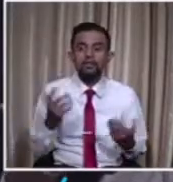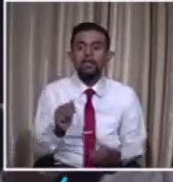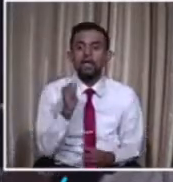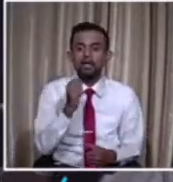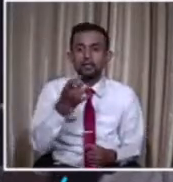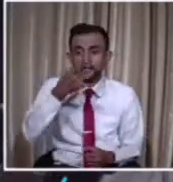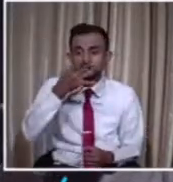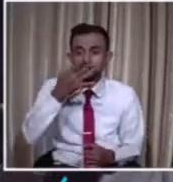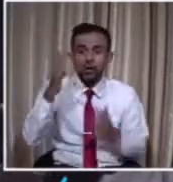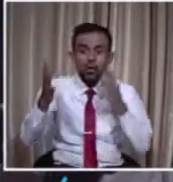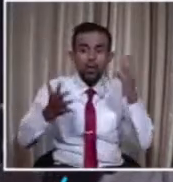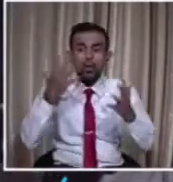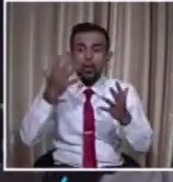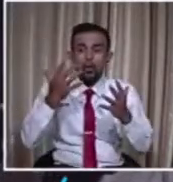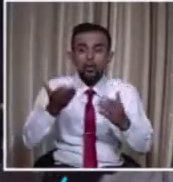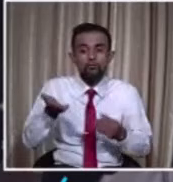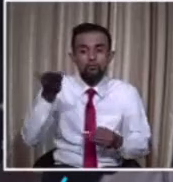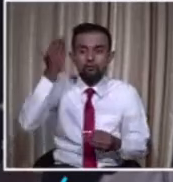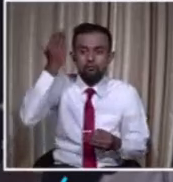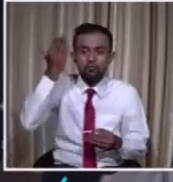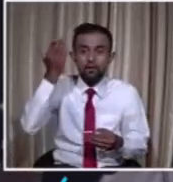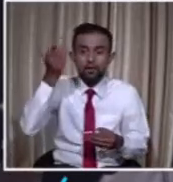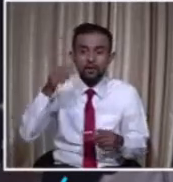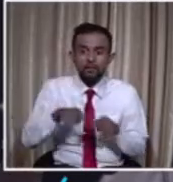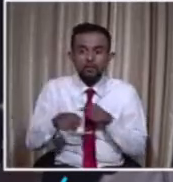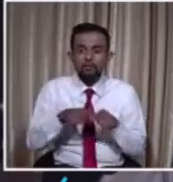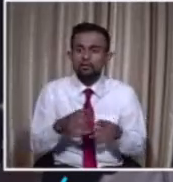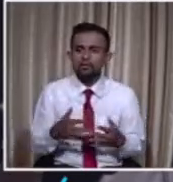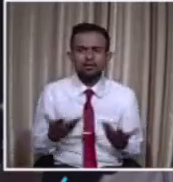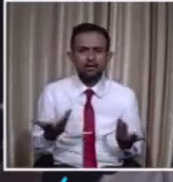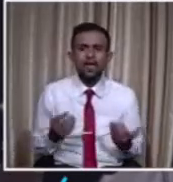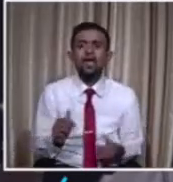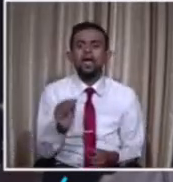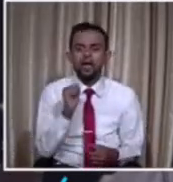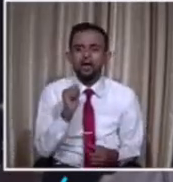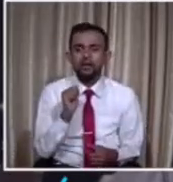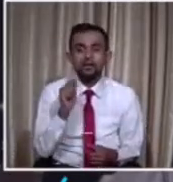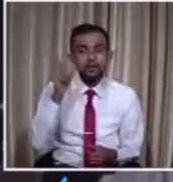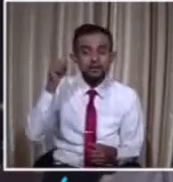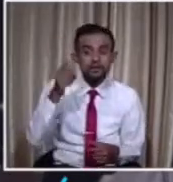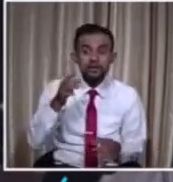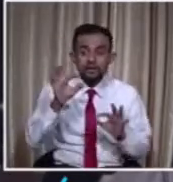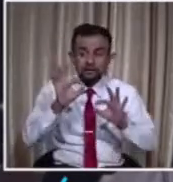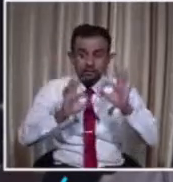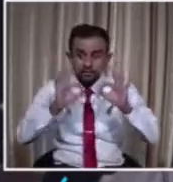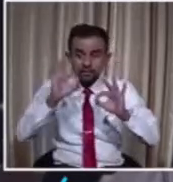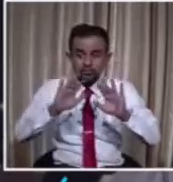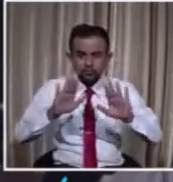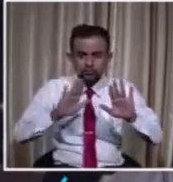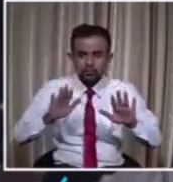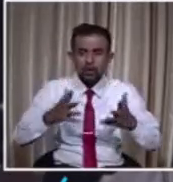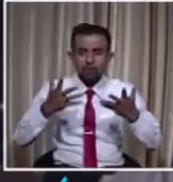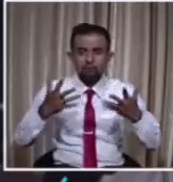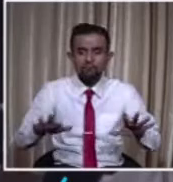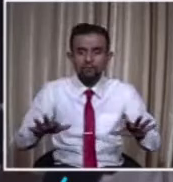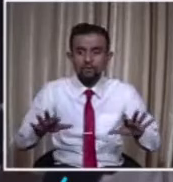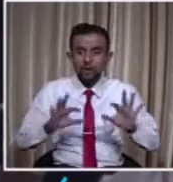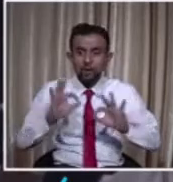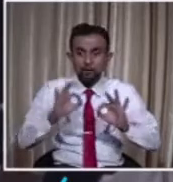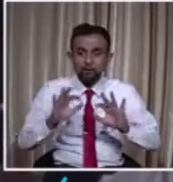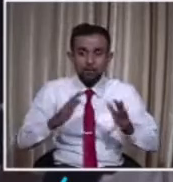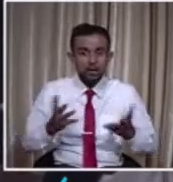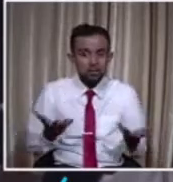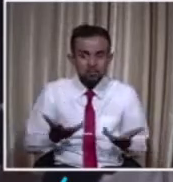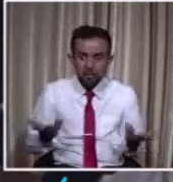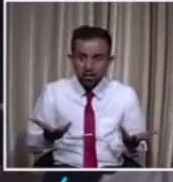ඉන්ධන මිල ලෝක වෙළඳපොලේ නැති වැඩි වුණාට මේ වගේ වෙන්නේ නැහැ. ඇයි? ඒ අය විනිමය පාලනය කරගත්තා. පාලනය කරගන්න